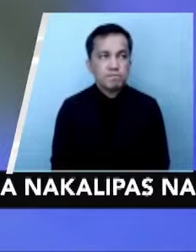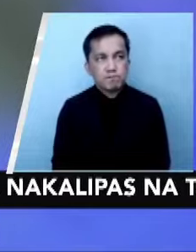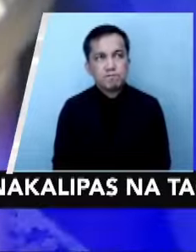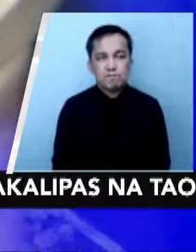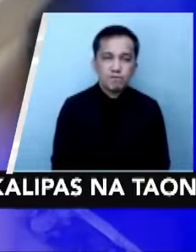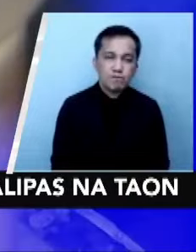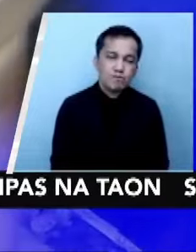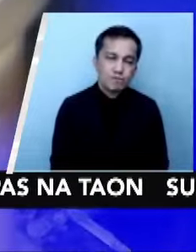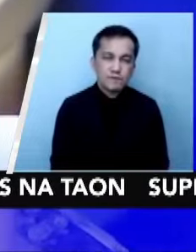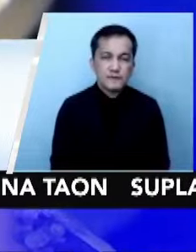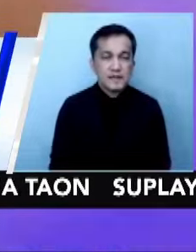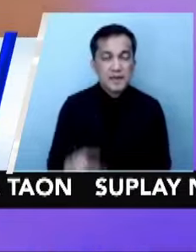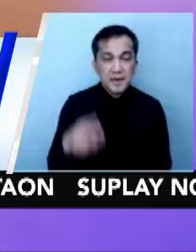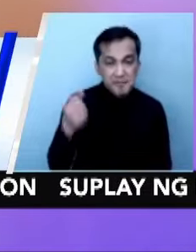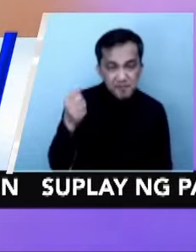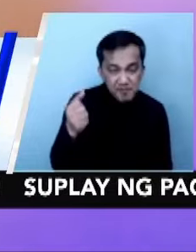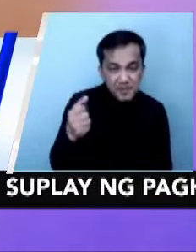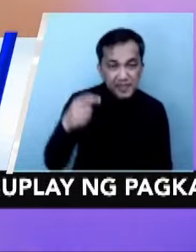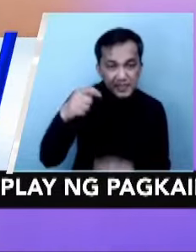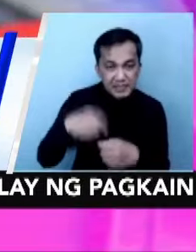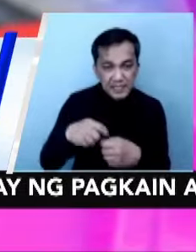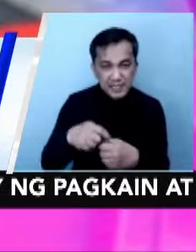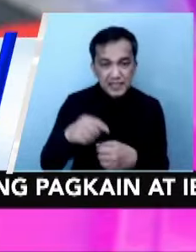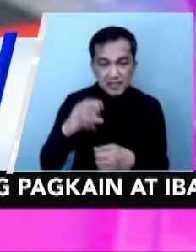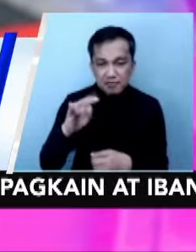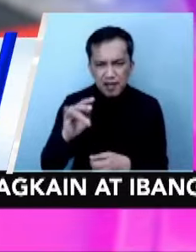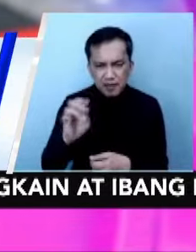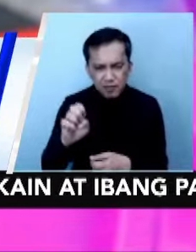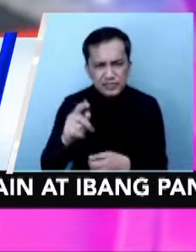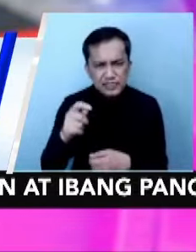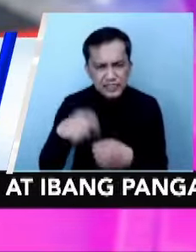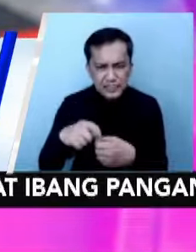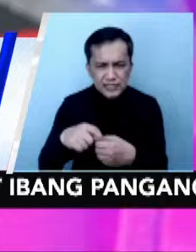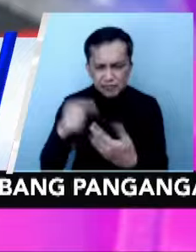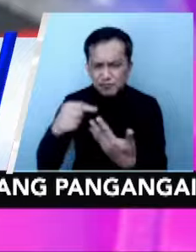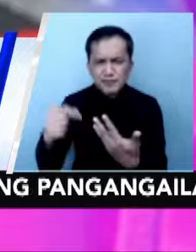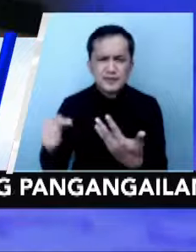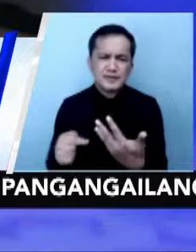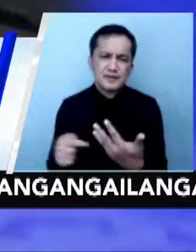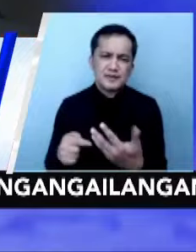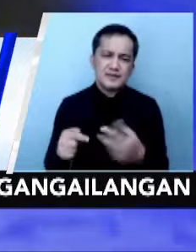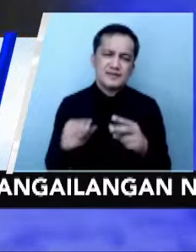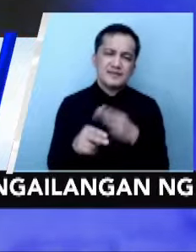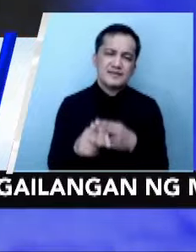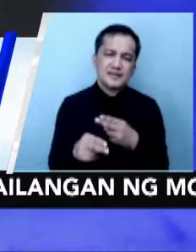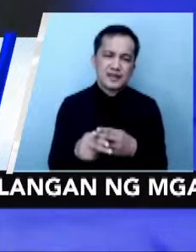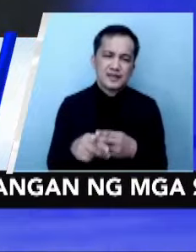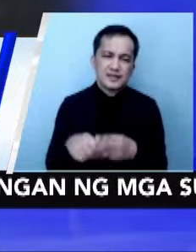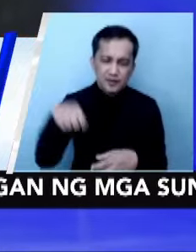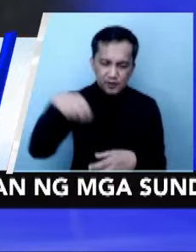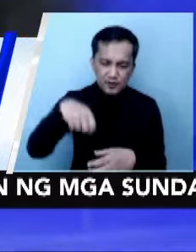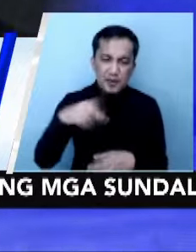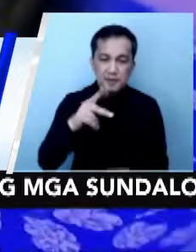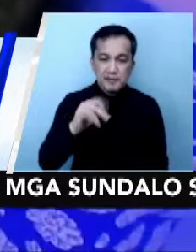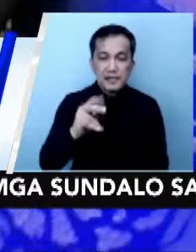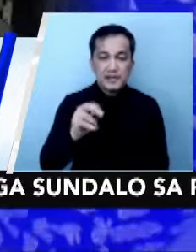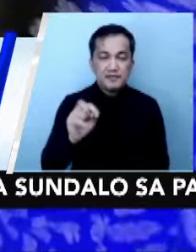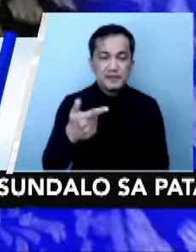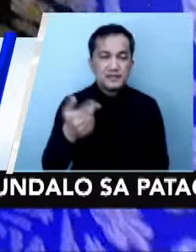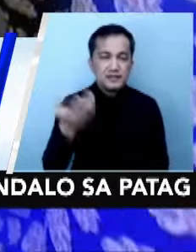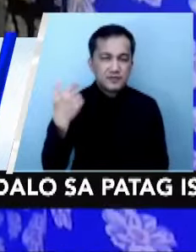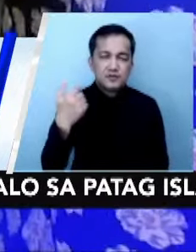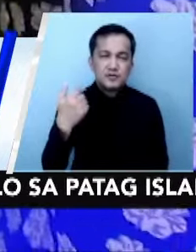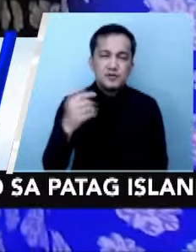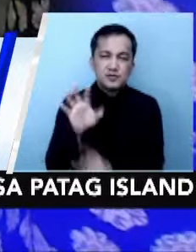Milk tea, bubble tea, boba tea, kung ano-ano na naging tawag sa palamig na unang sumikat bilang pearl shake noong